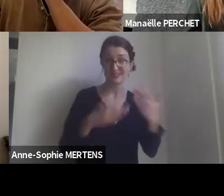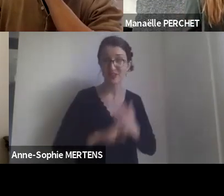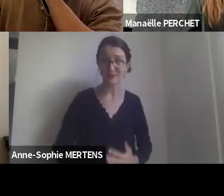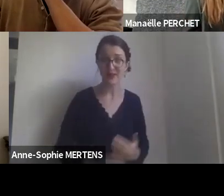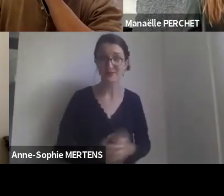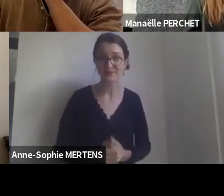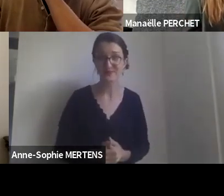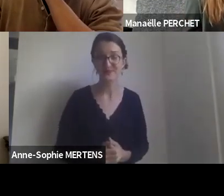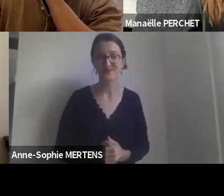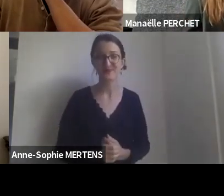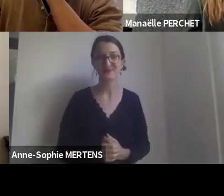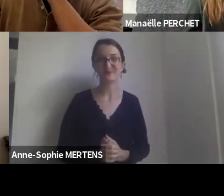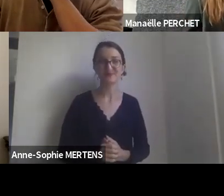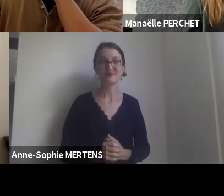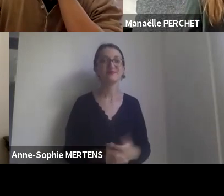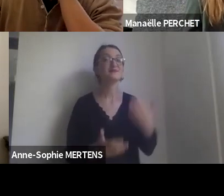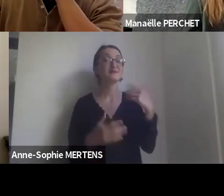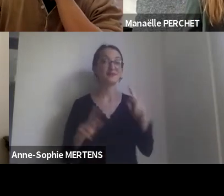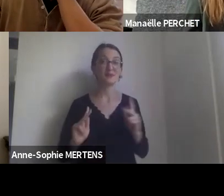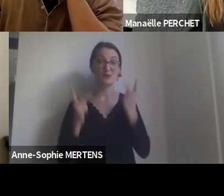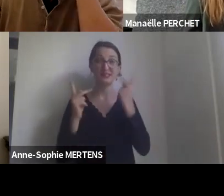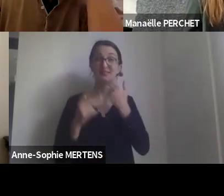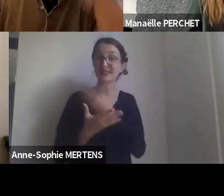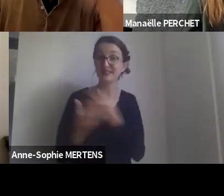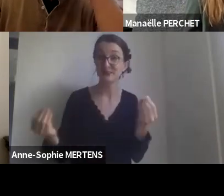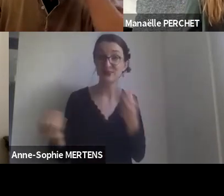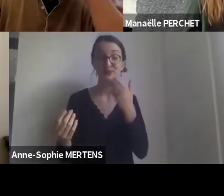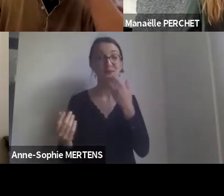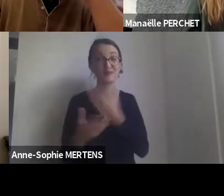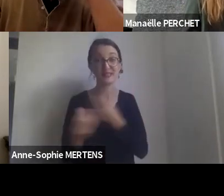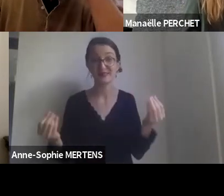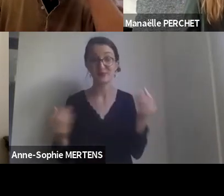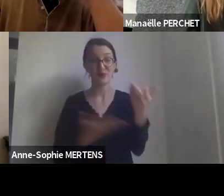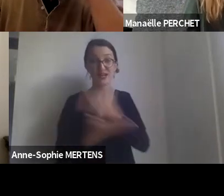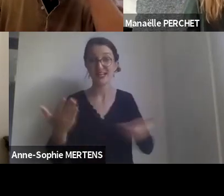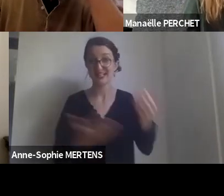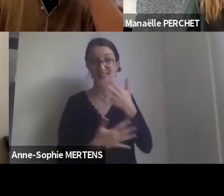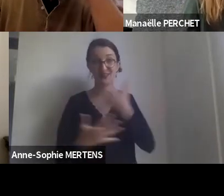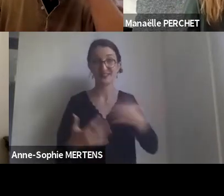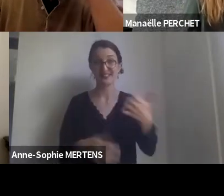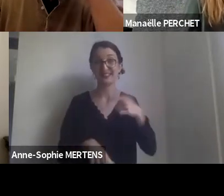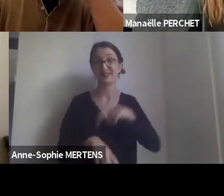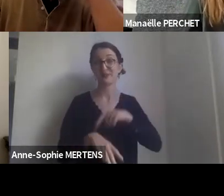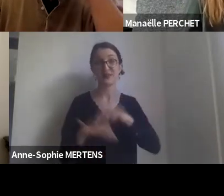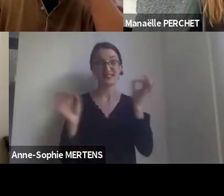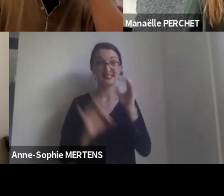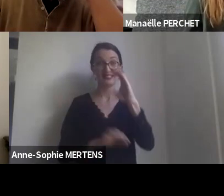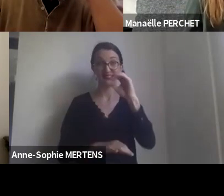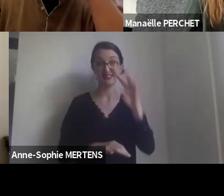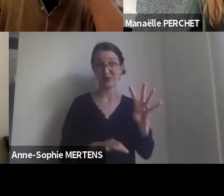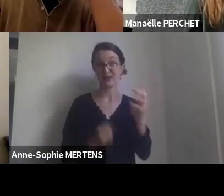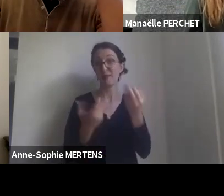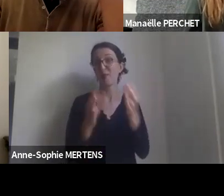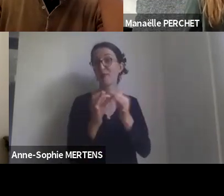beaucoup. Merci à tous pour la richesse de ces échanges. Il est 10h04, nous allons donc maintenant conclure ce